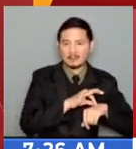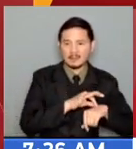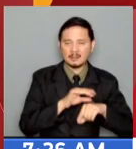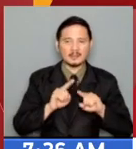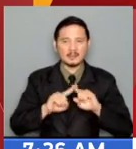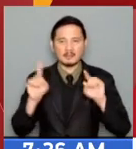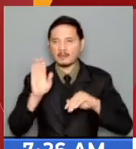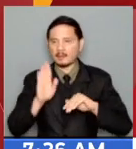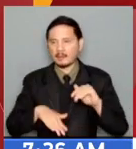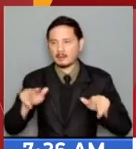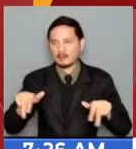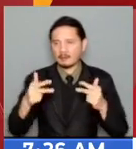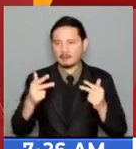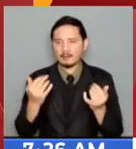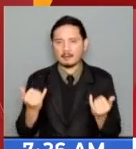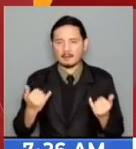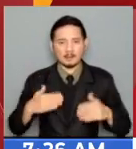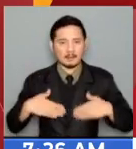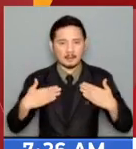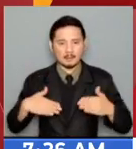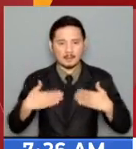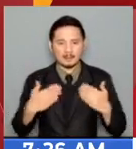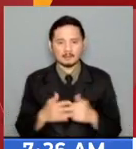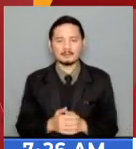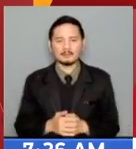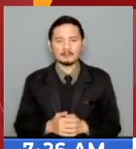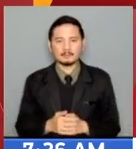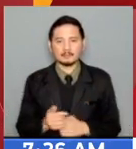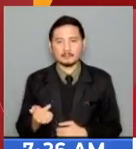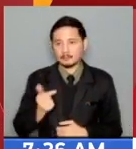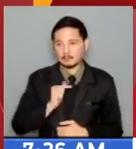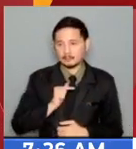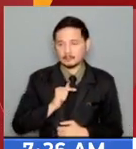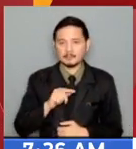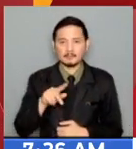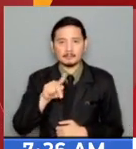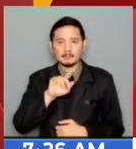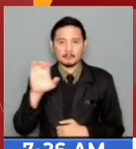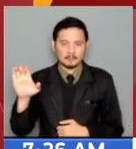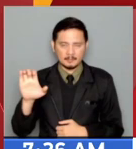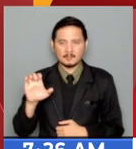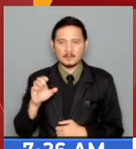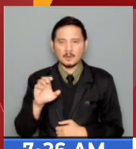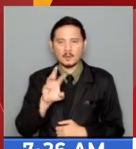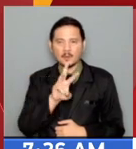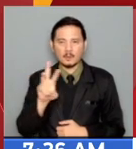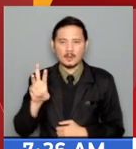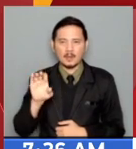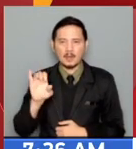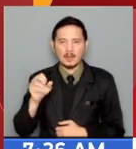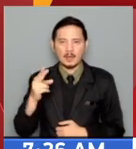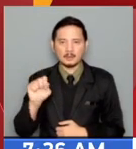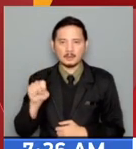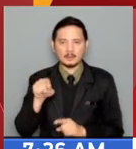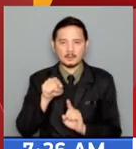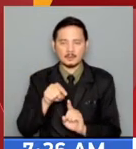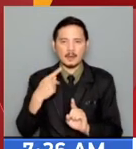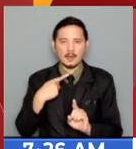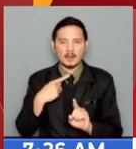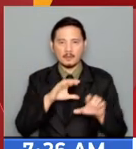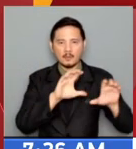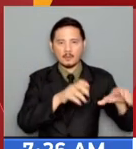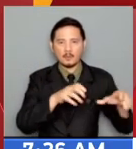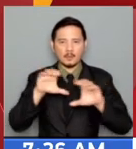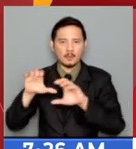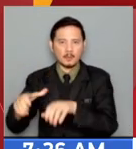ng kalahati ng mga estudyante dito sa Pasay City West High School. Hinati kasi sa dalawang set ang bawat section dito para masigurong